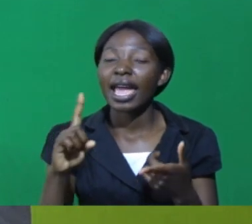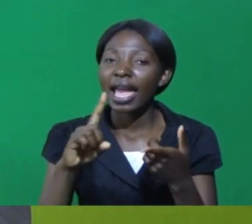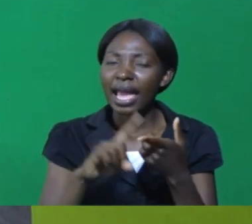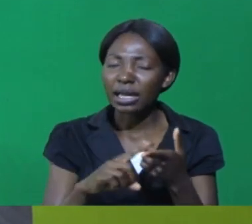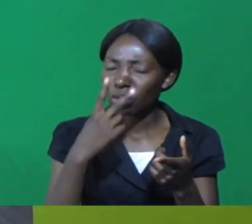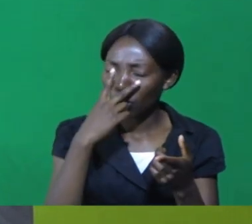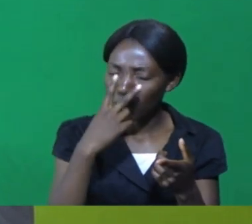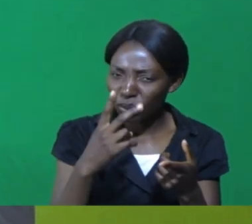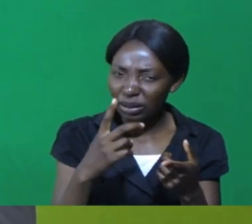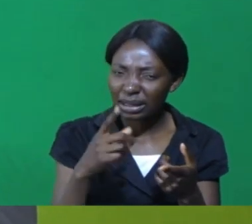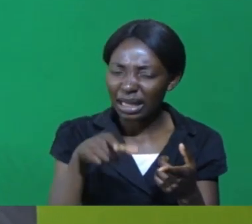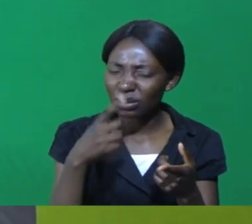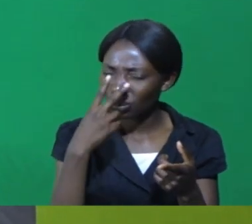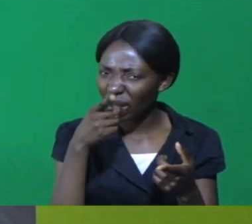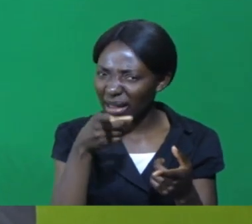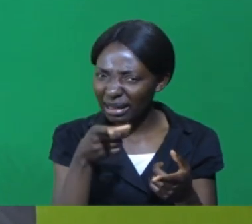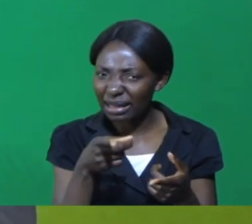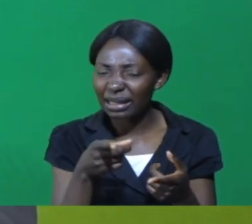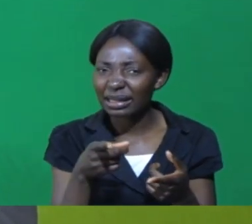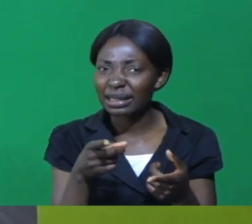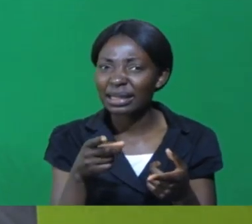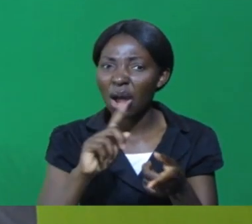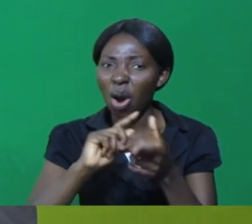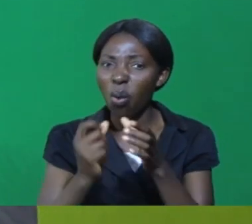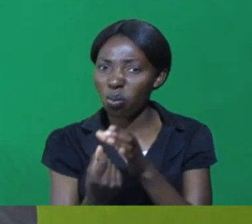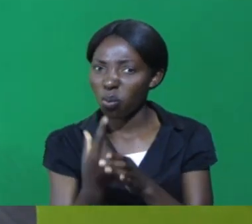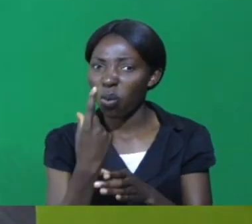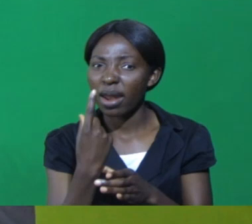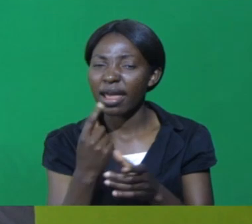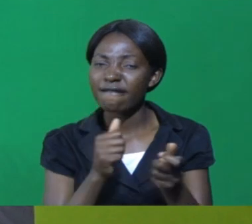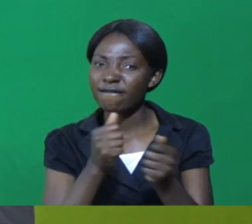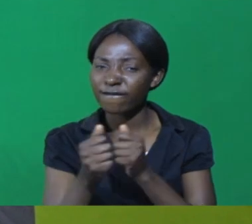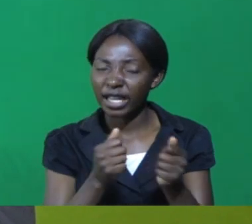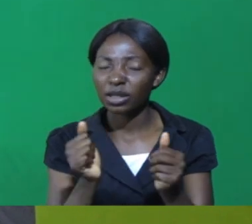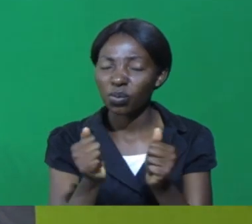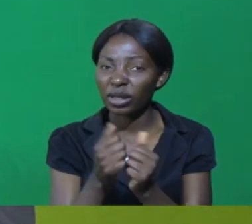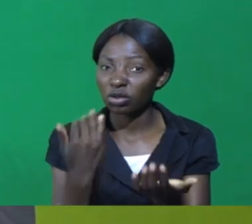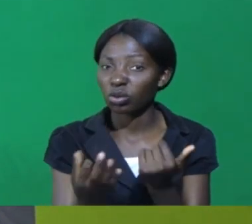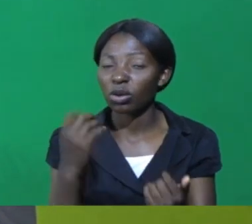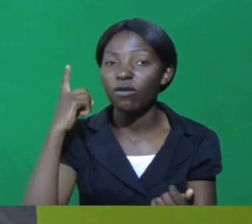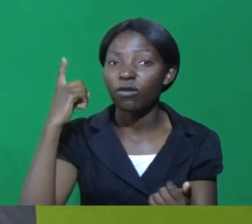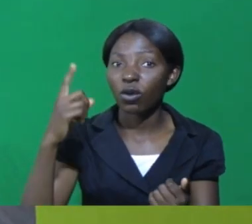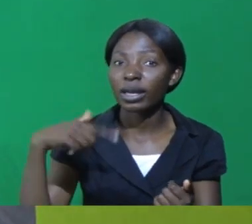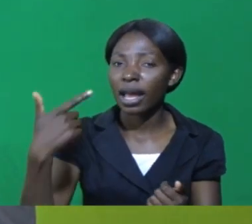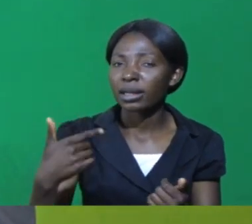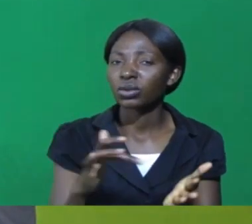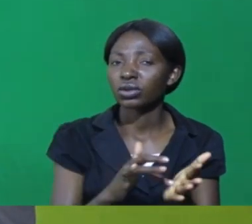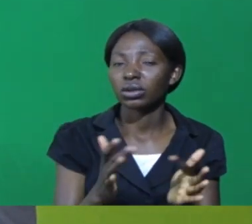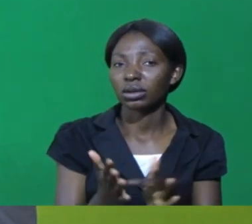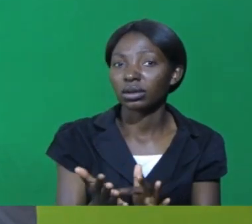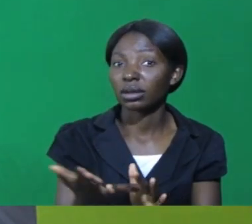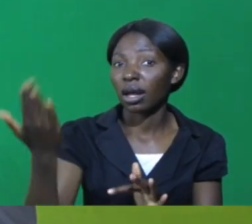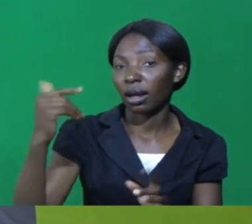Ndakatarira ndikaona runyanga urwu ruchirwa navatsvene nokuvakunda, kusvikira wakakwegura pamazuva ake